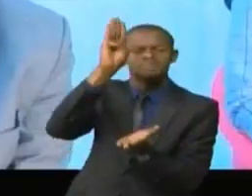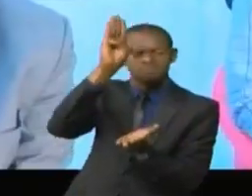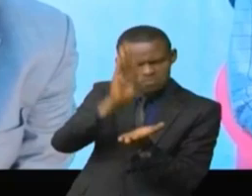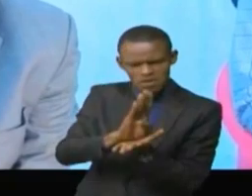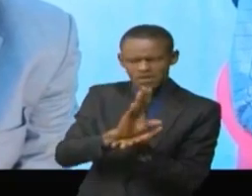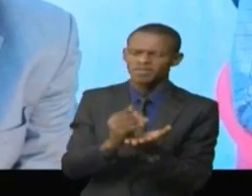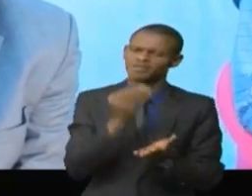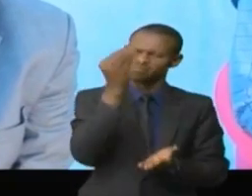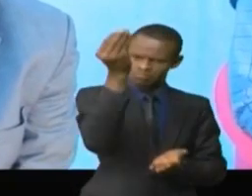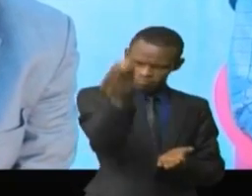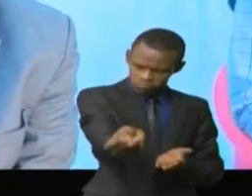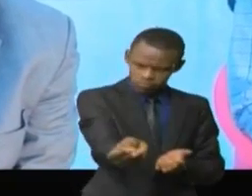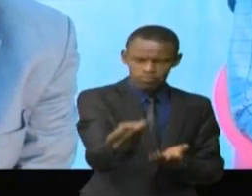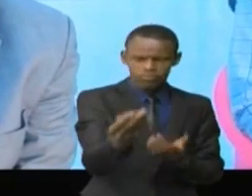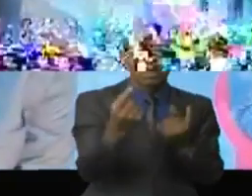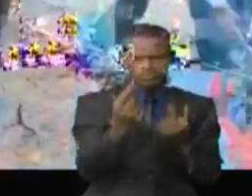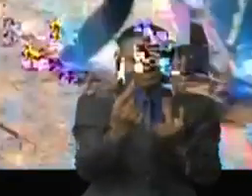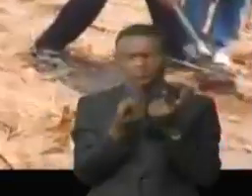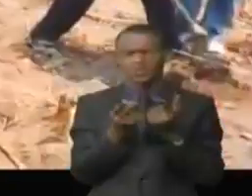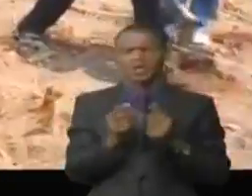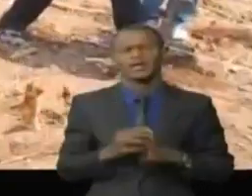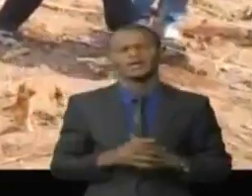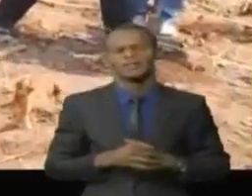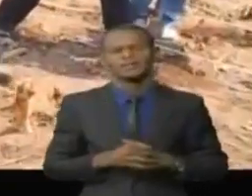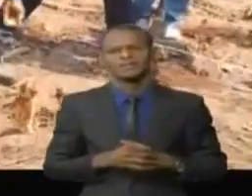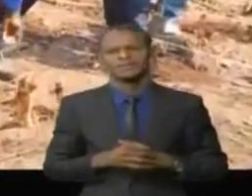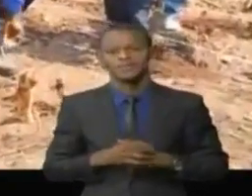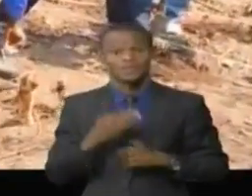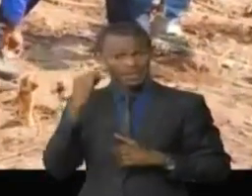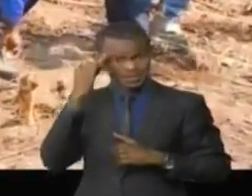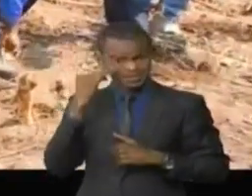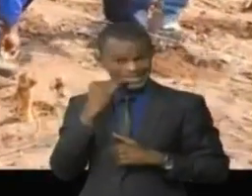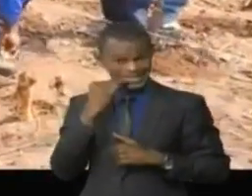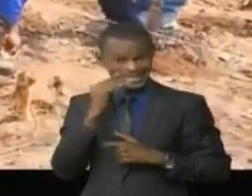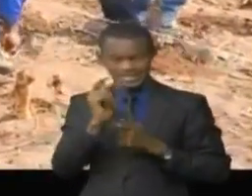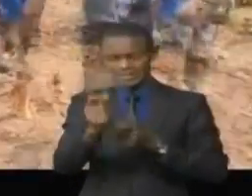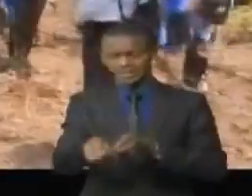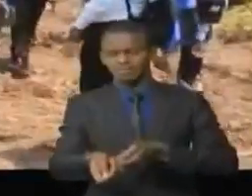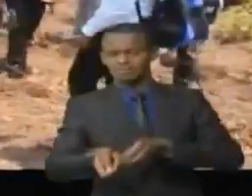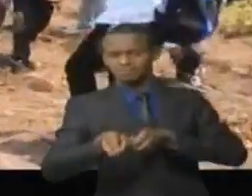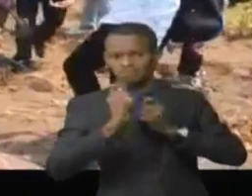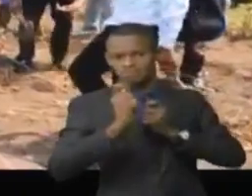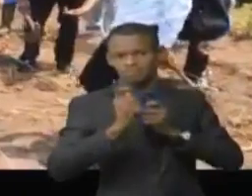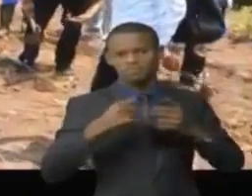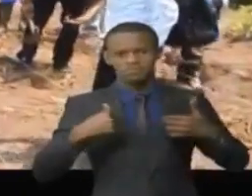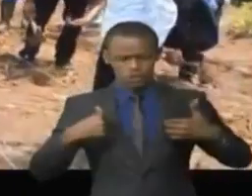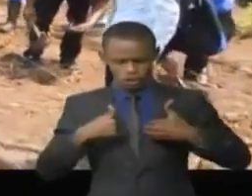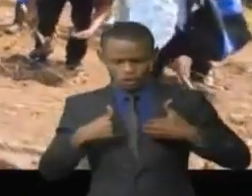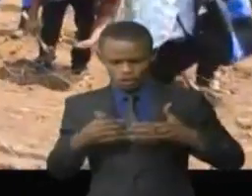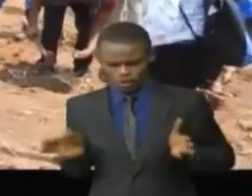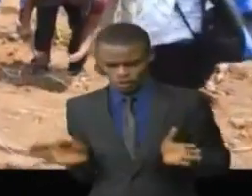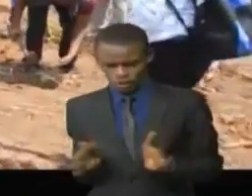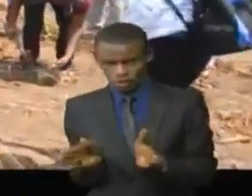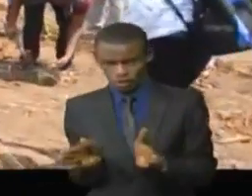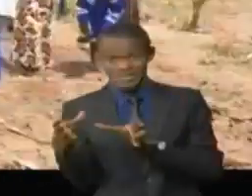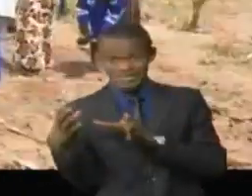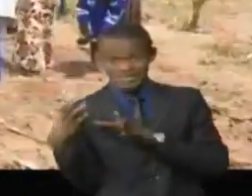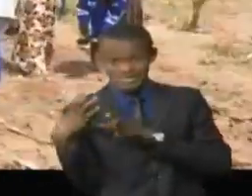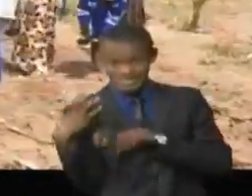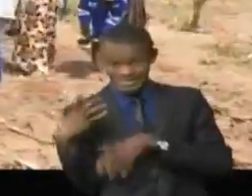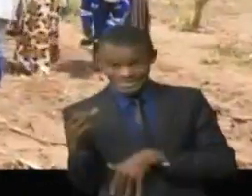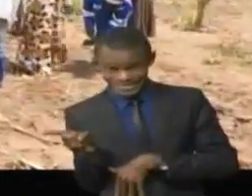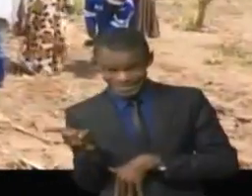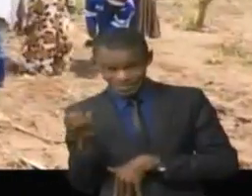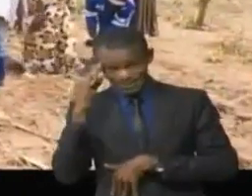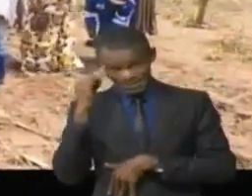Bakalumba, ministre provincial de l'Agriculture, Pêche et Élevage, a procédé ce jour à Mungamba au lancement du CEMI pour la